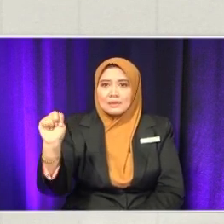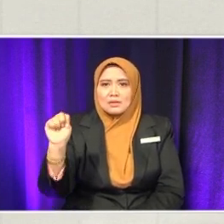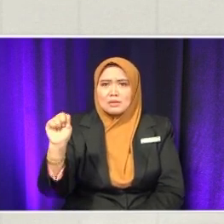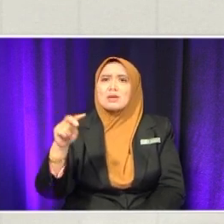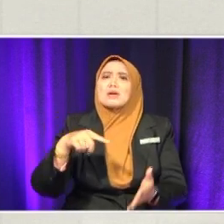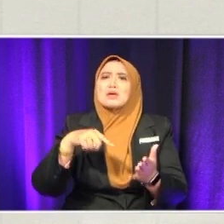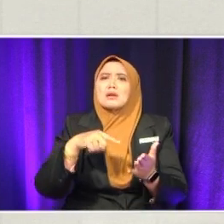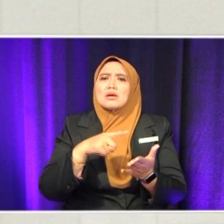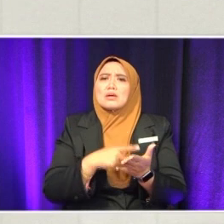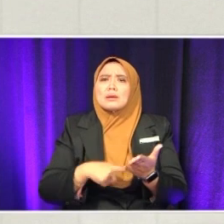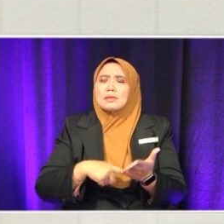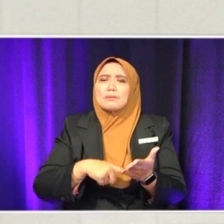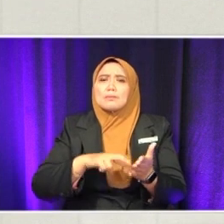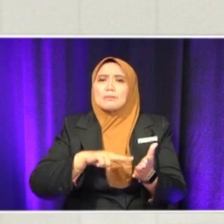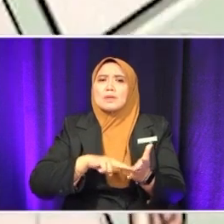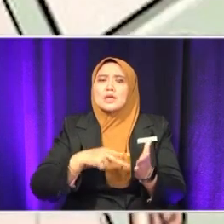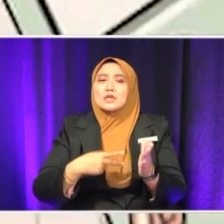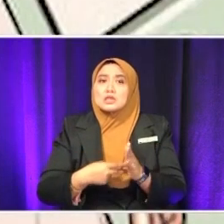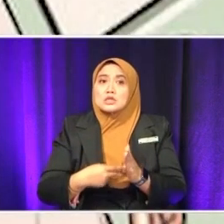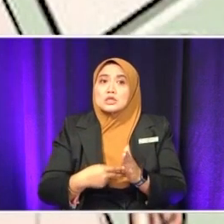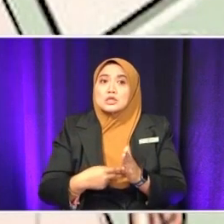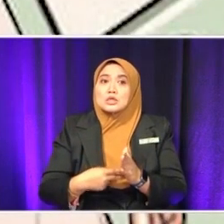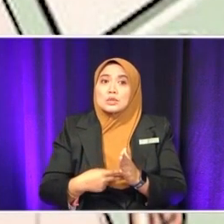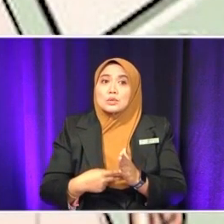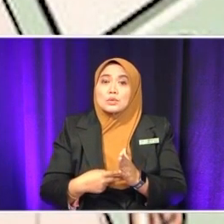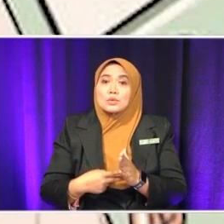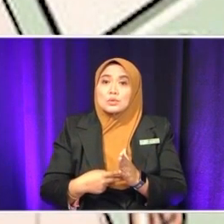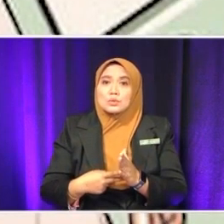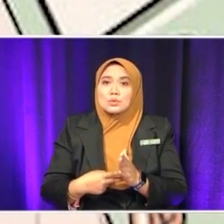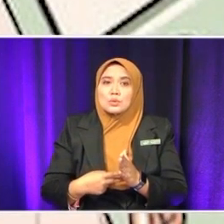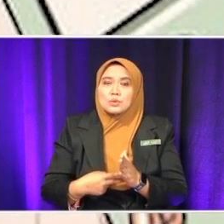ni? Ah, silakan Hani.